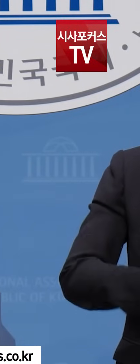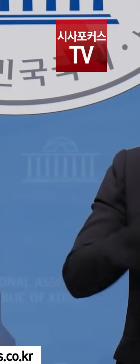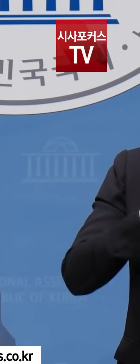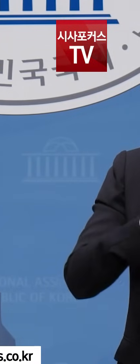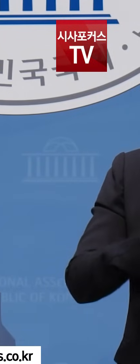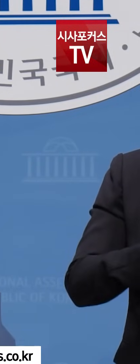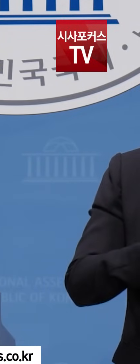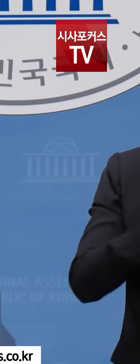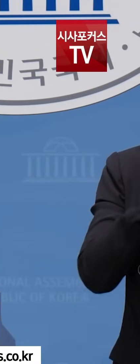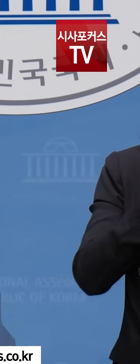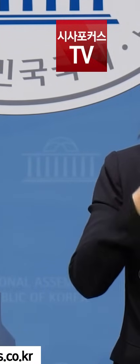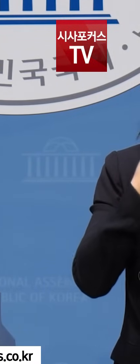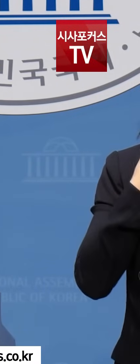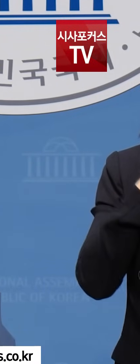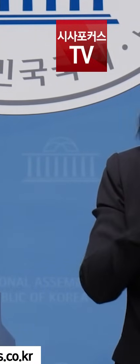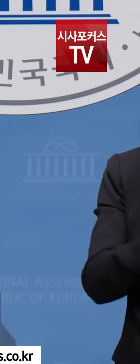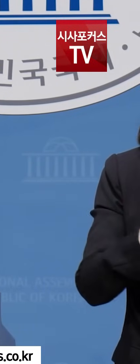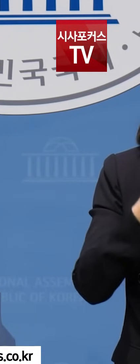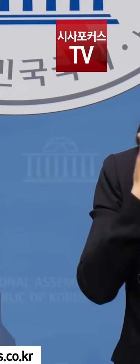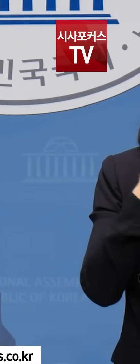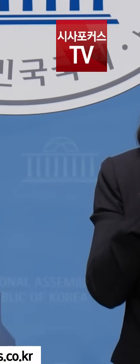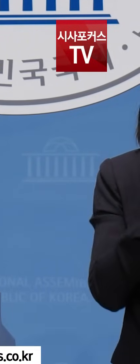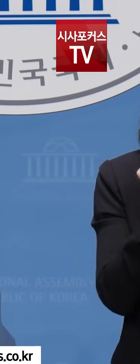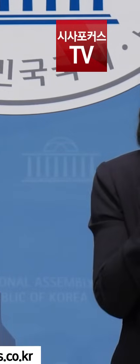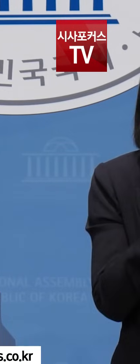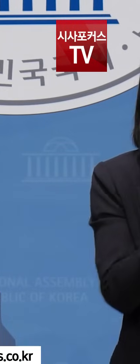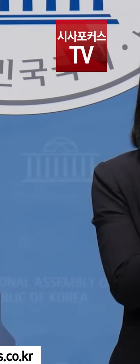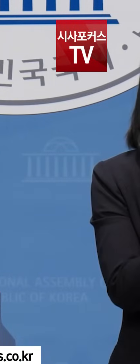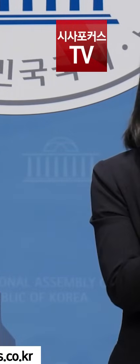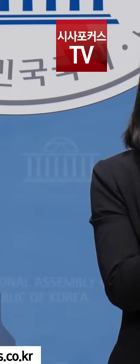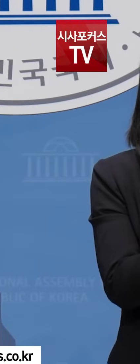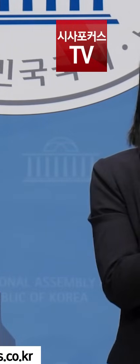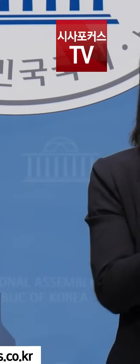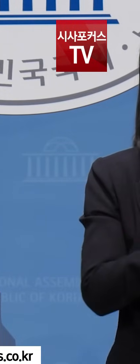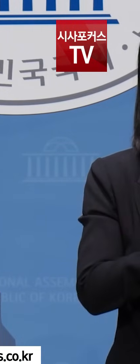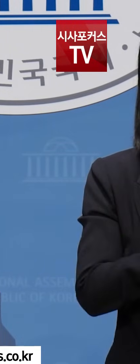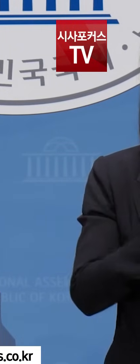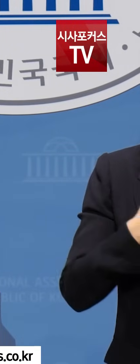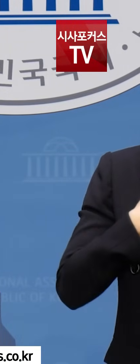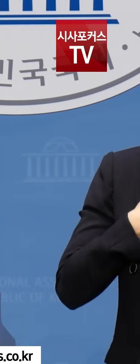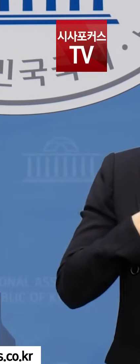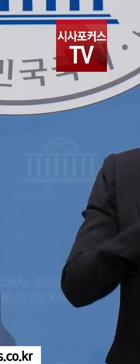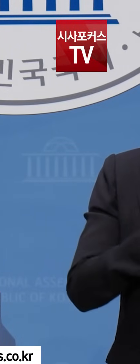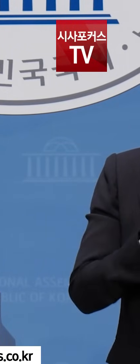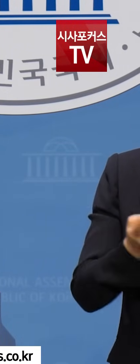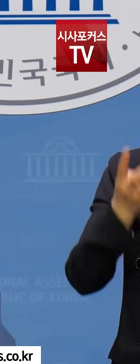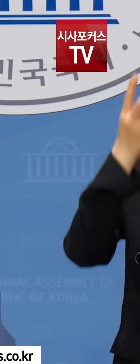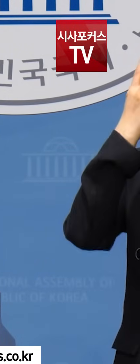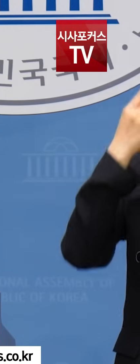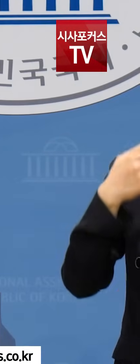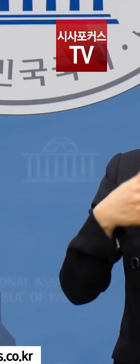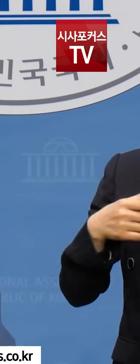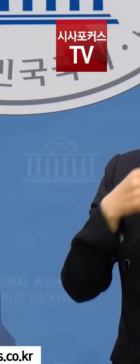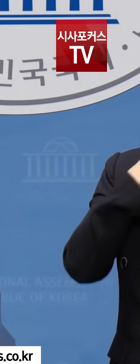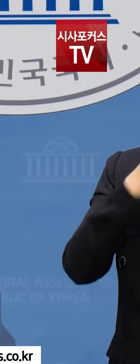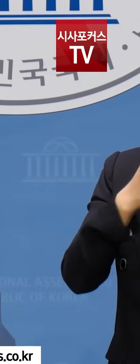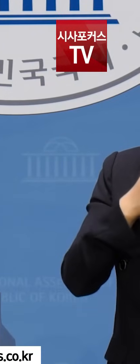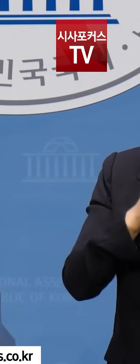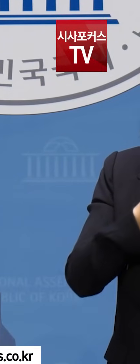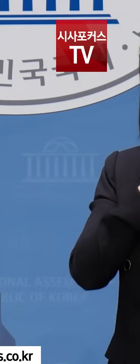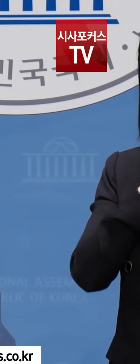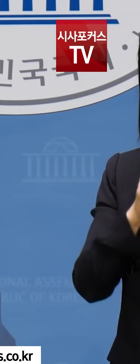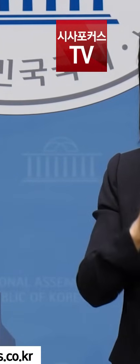대해서는 하나도 대답하지 않고 회피하면서 내가 대신 감옥이라도 가겠다 이런